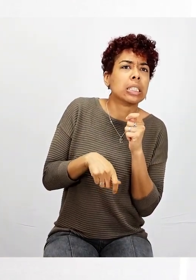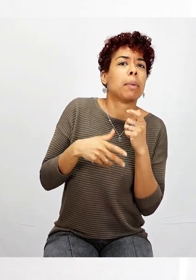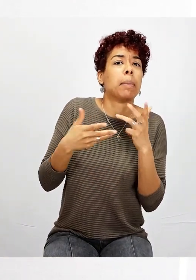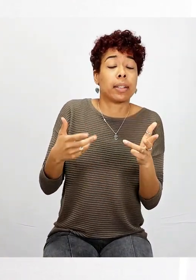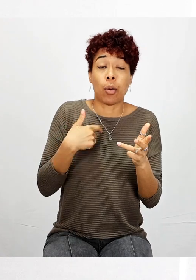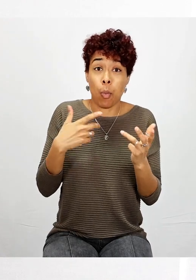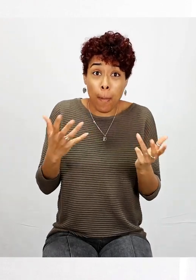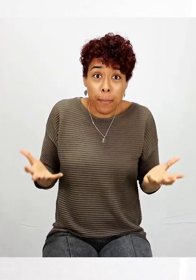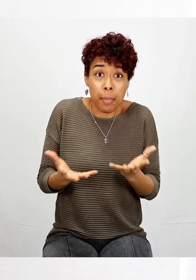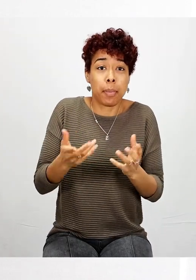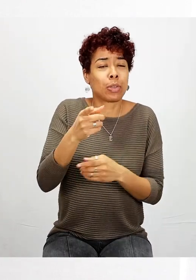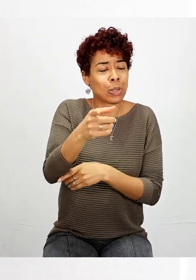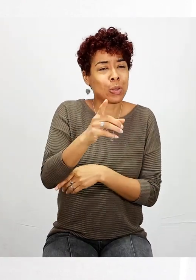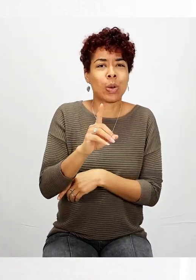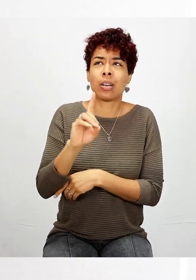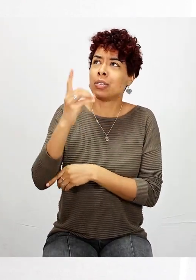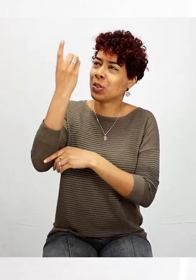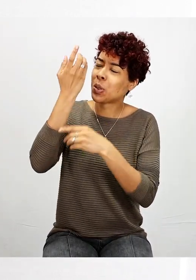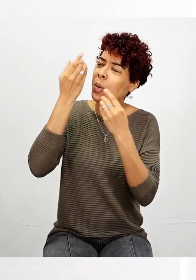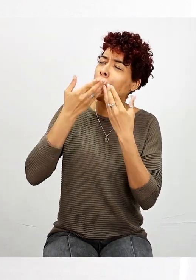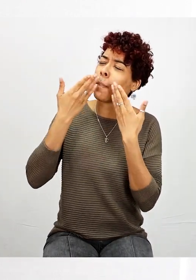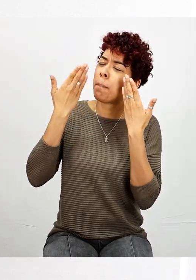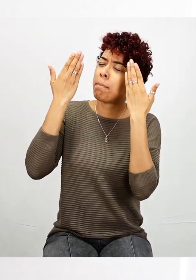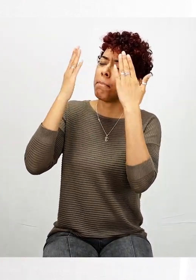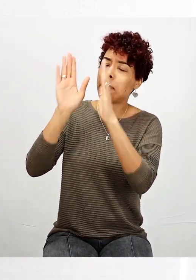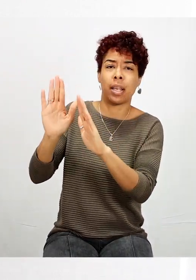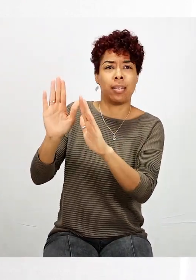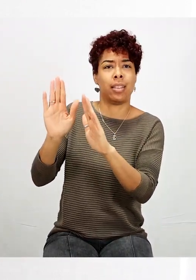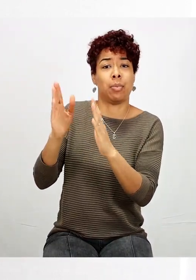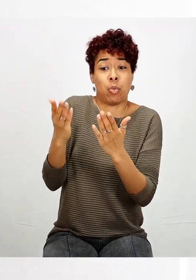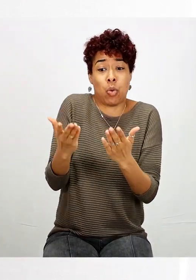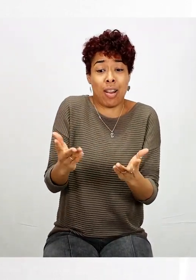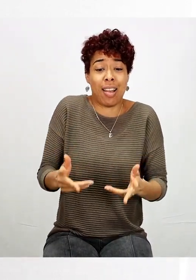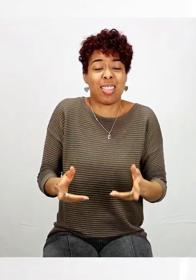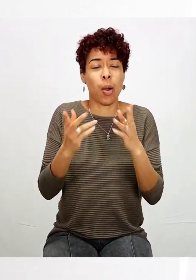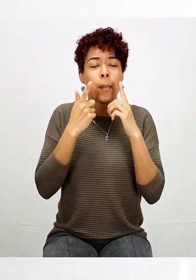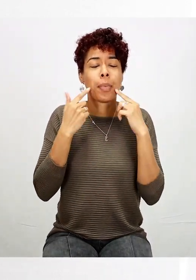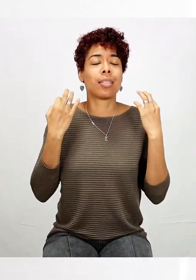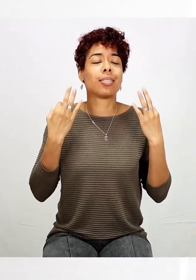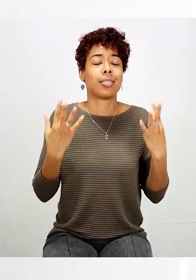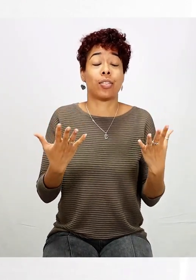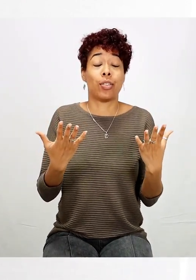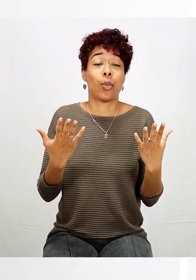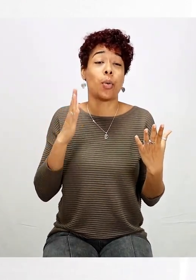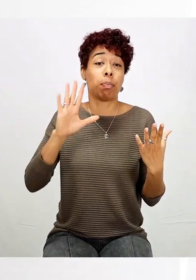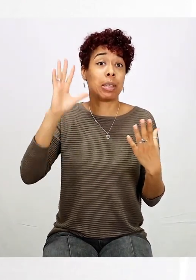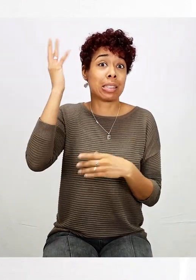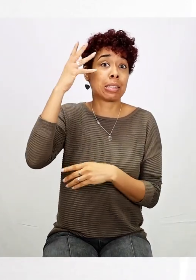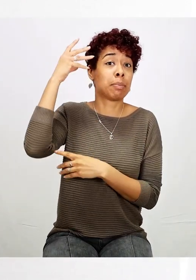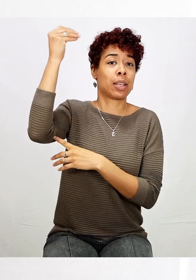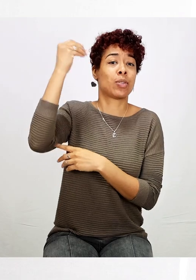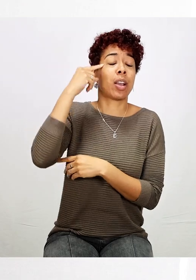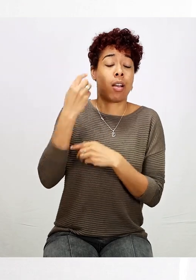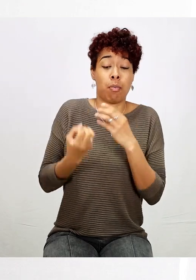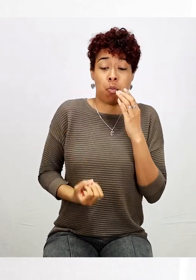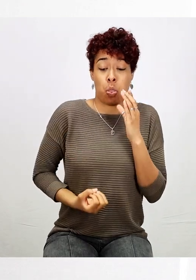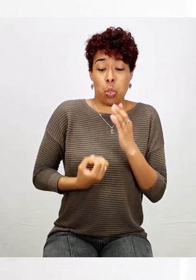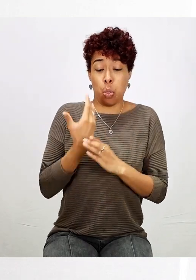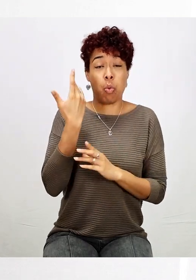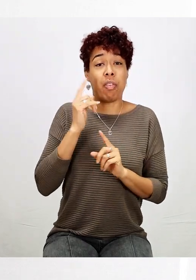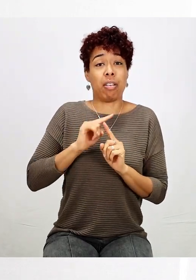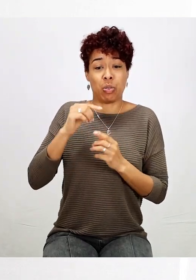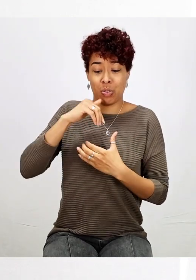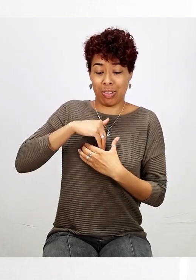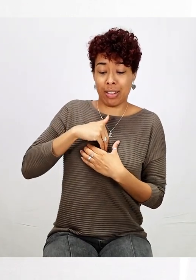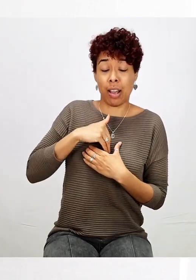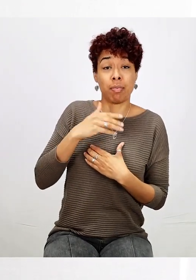pousser aujourd'hui à bénir Dieu pour ce temps du printemps dans ta vie, du printemps spirituel, du printemps du renouveau en toi.